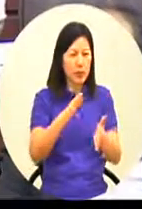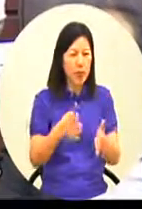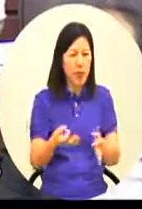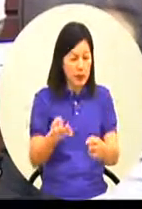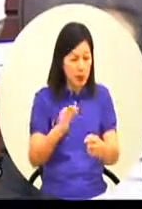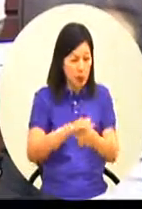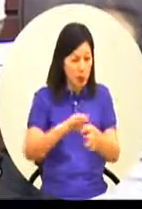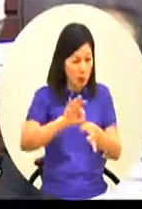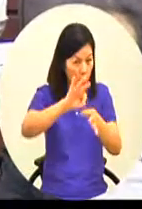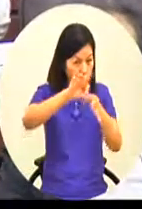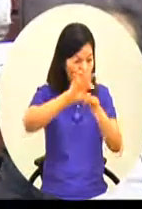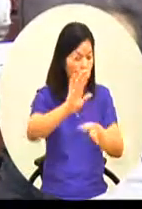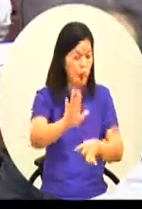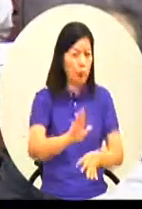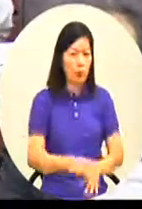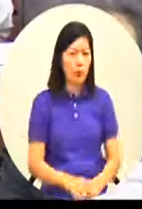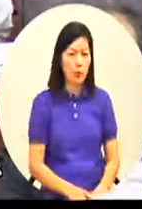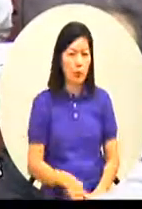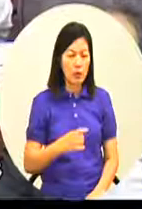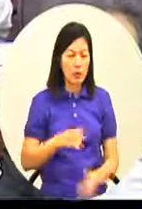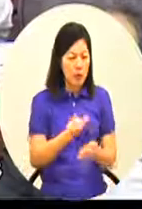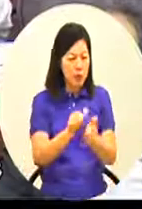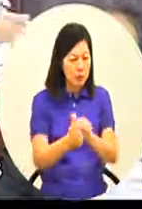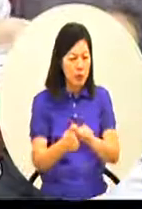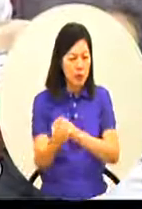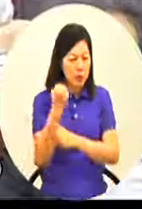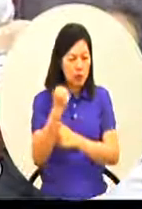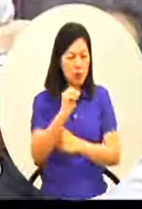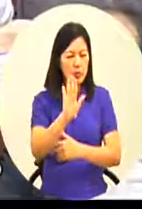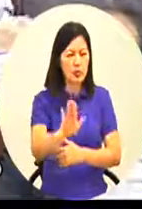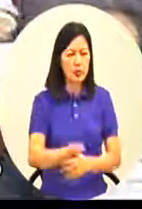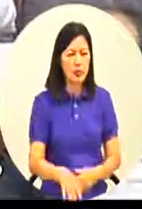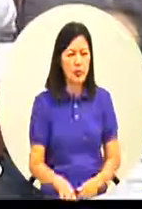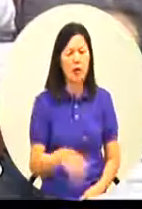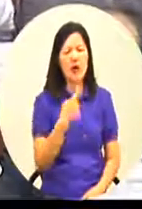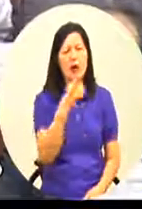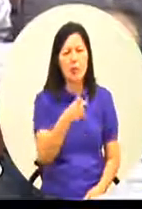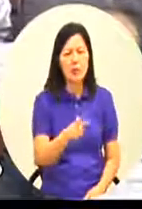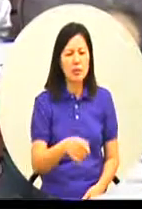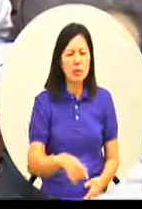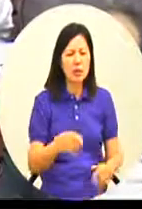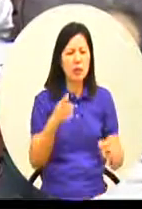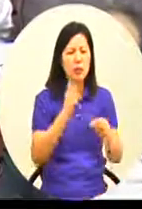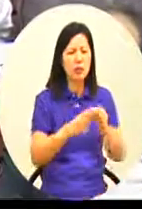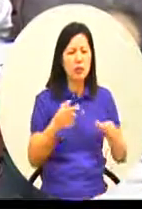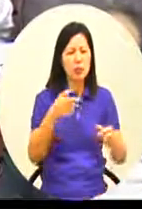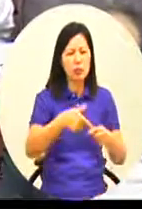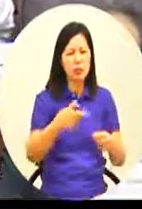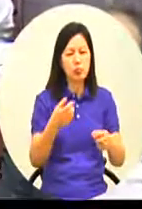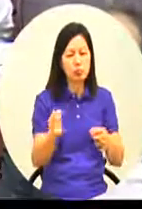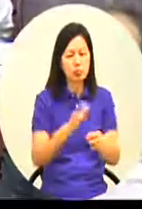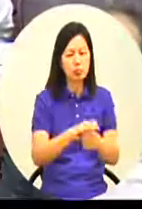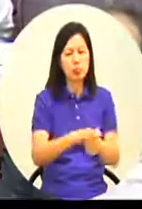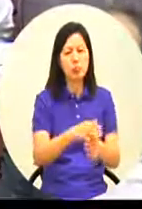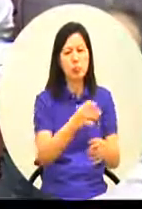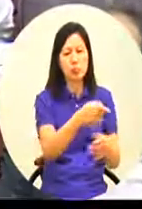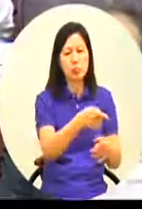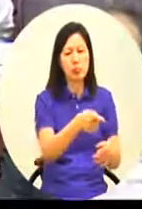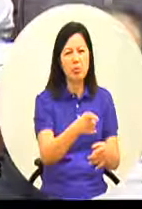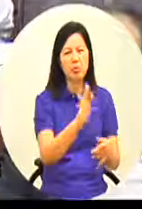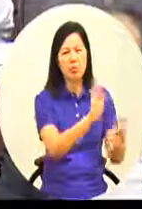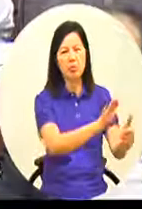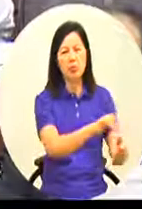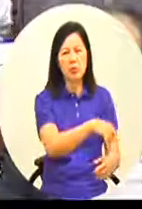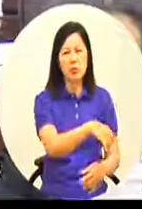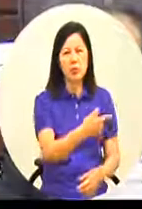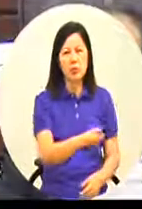这个部分哦，都是我们互相的努力啦，也不是说整个中油补助。啊，另外你也知影公园，咱目